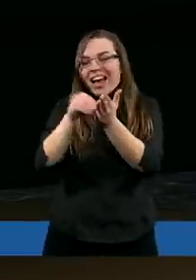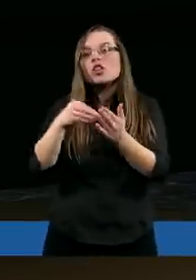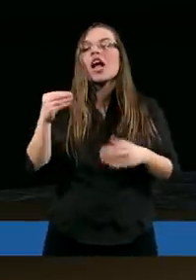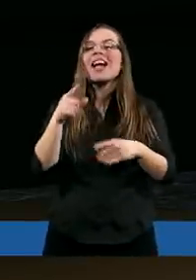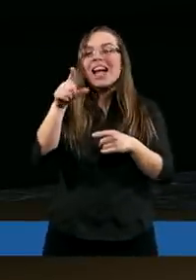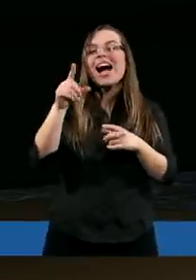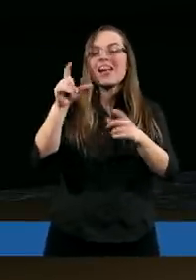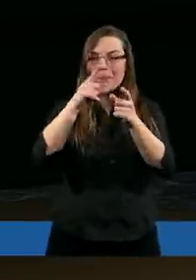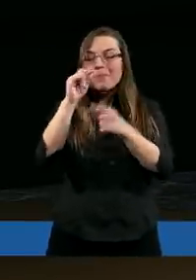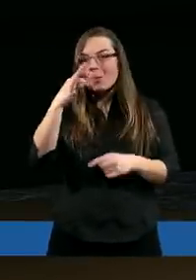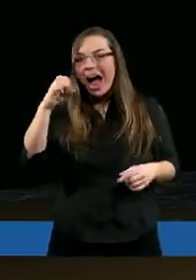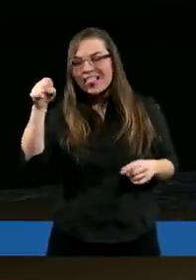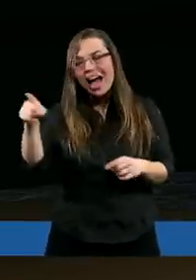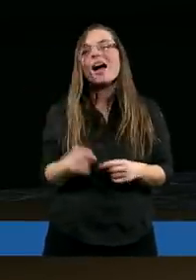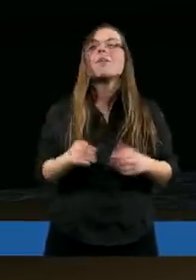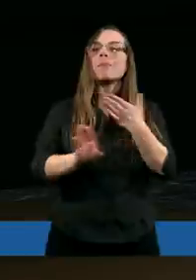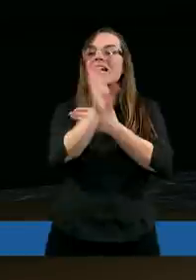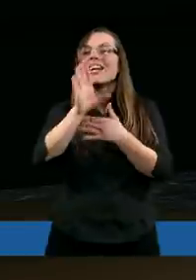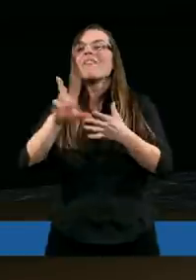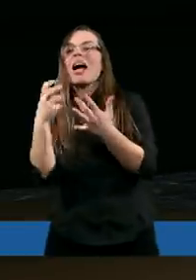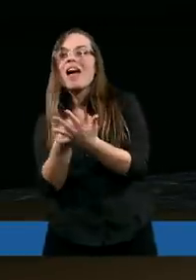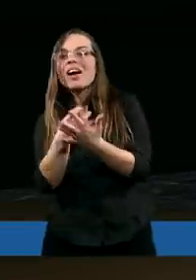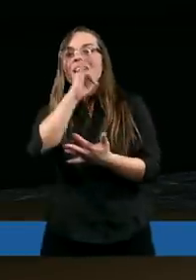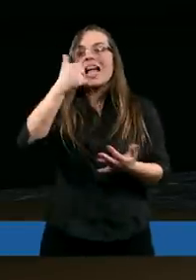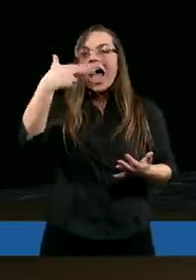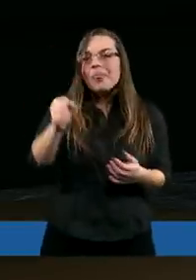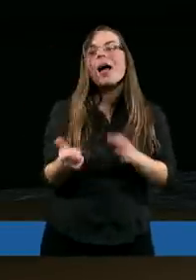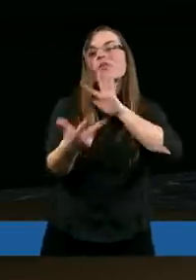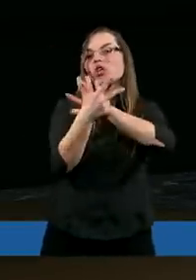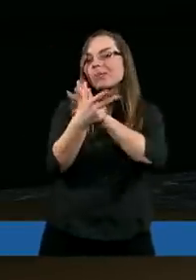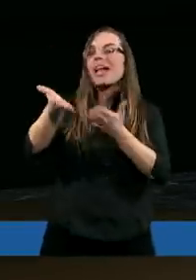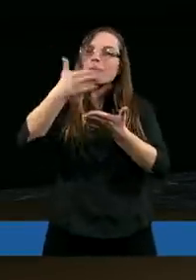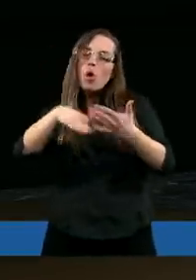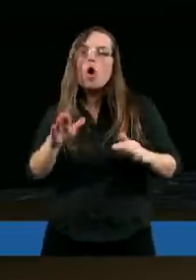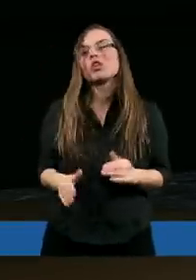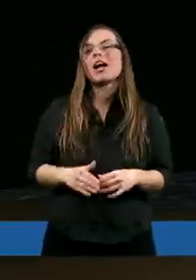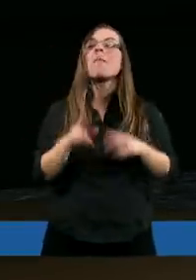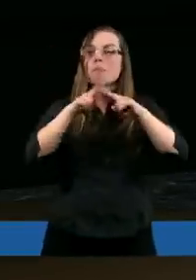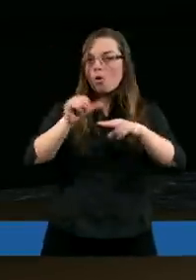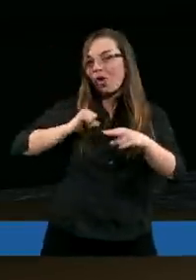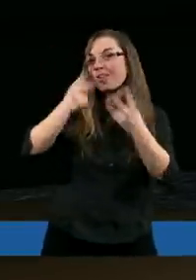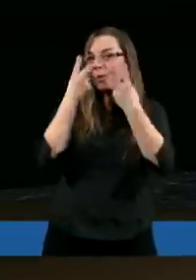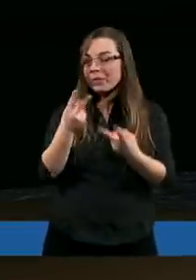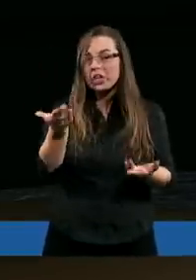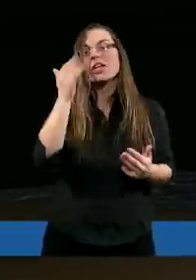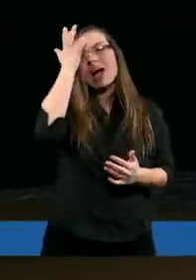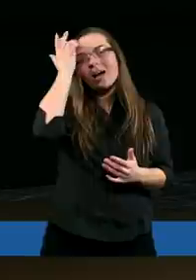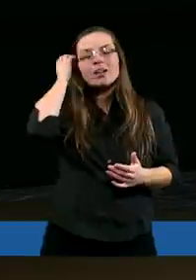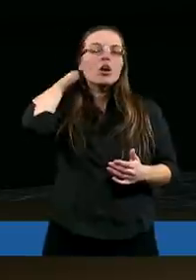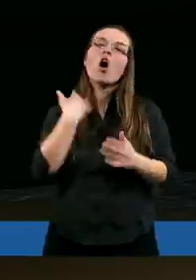Piłatem, przedstawione w Ewangelii Jana w 18 rozdziale. Pozwolę sobie przeczytać